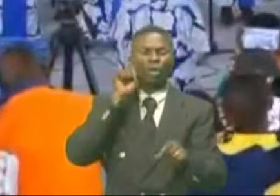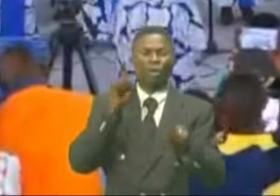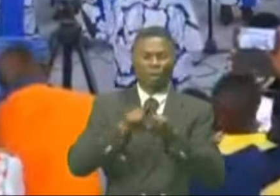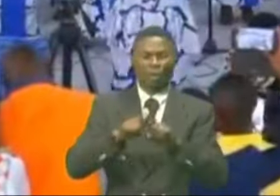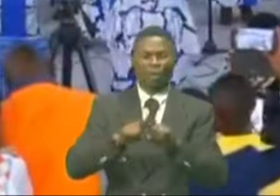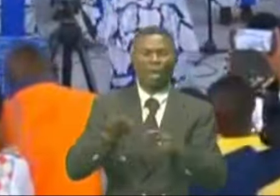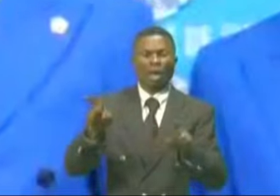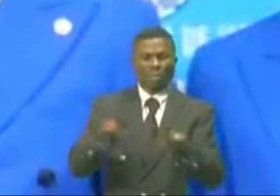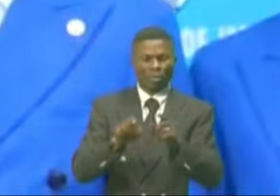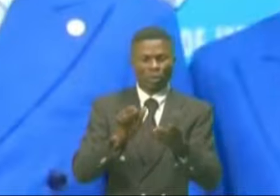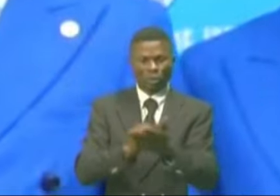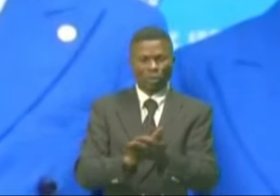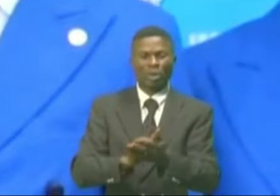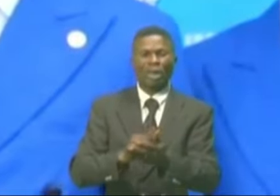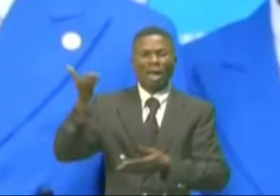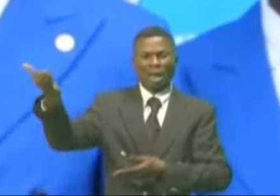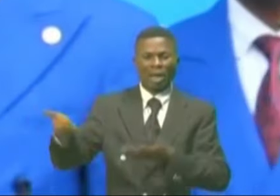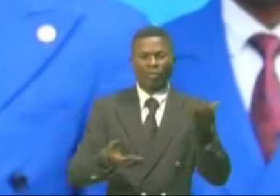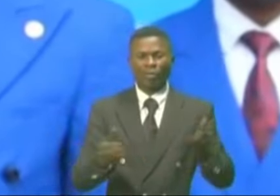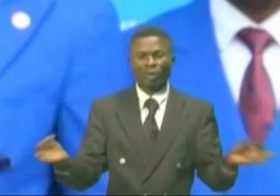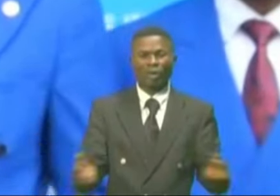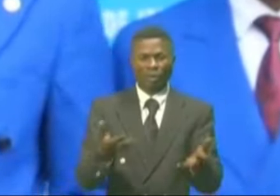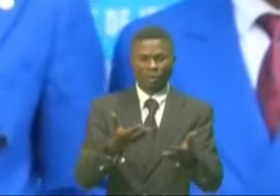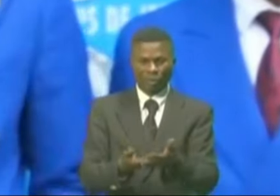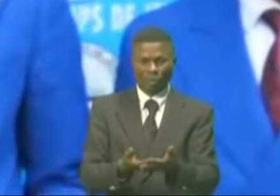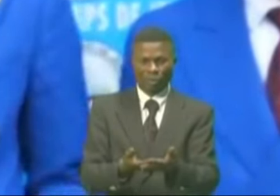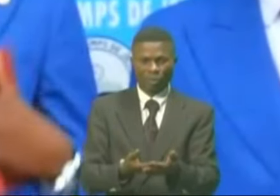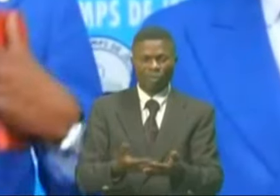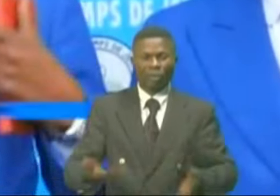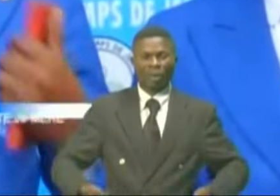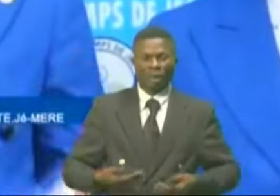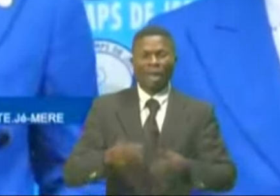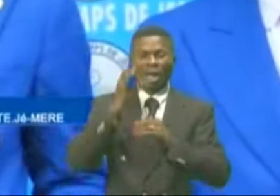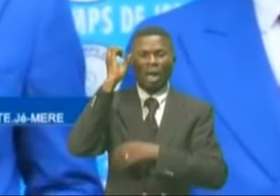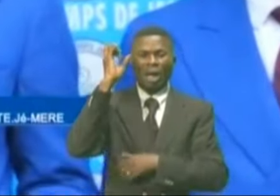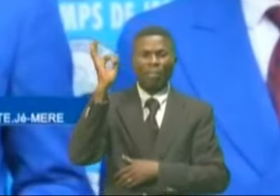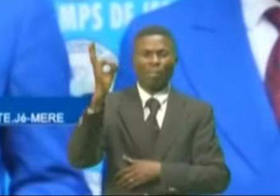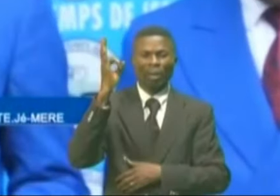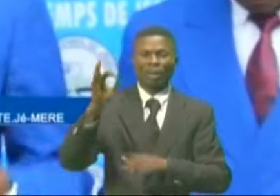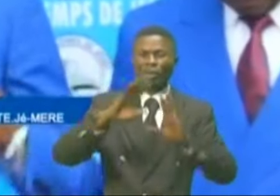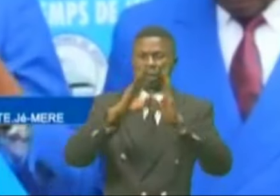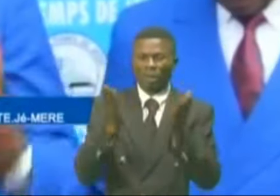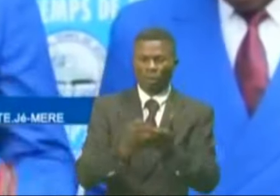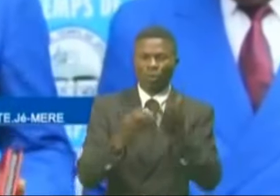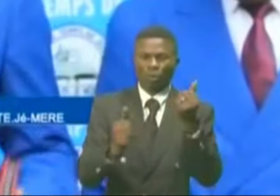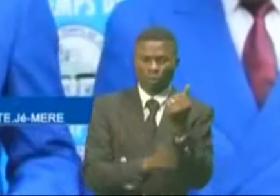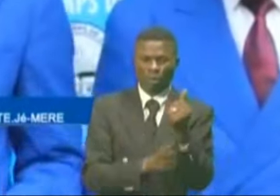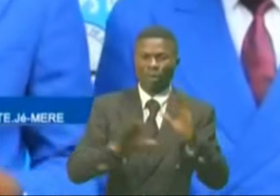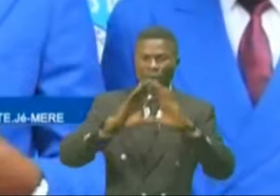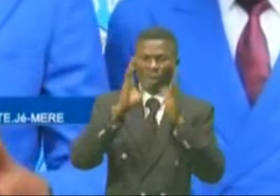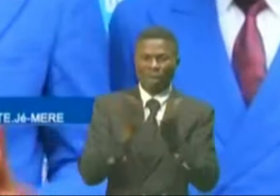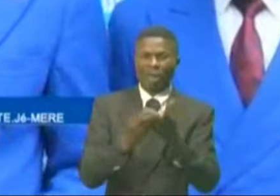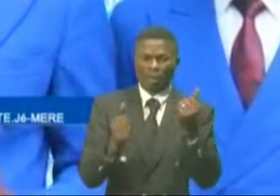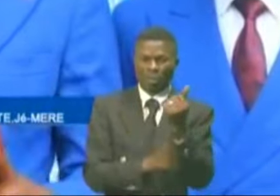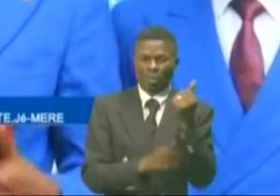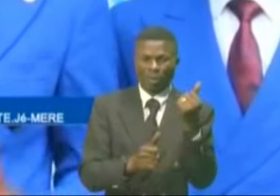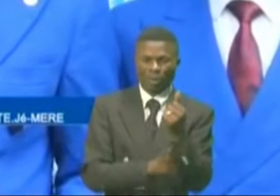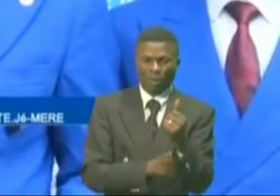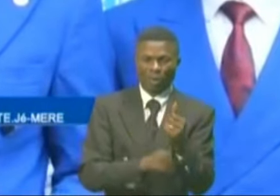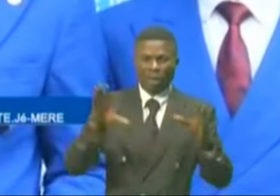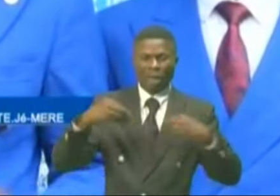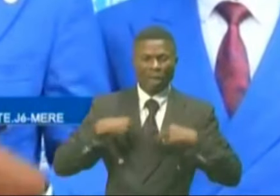pour la circonstance. La mission que nous avons, c'est de prêcher à toute la communauté et à toutes les personnes qui n'ont pas encore